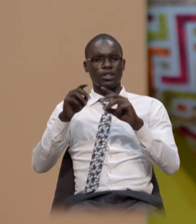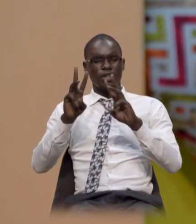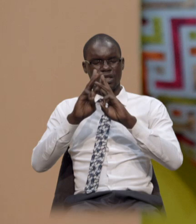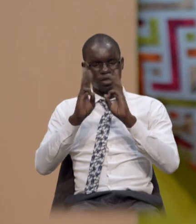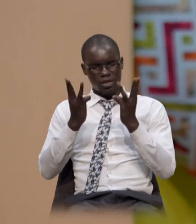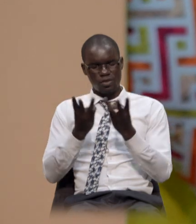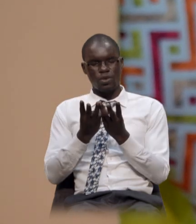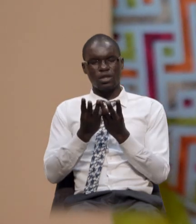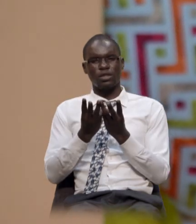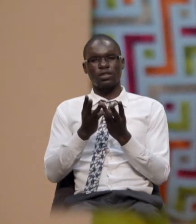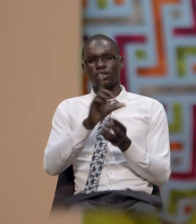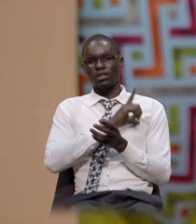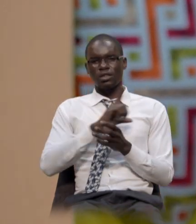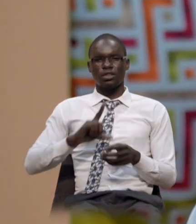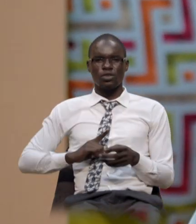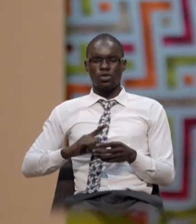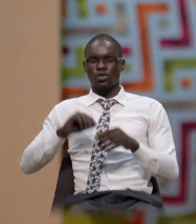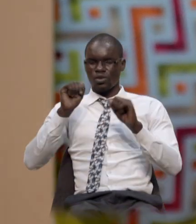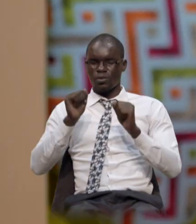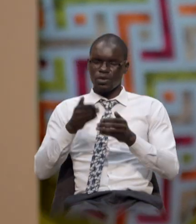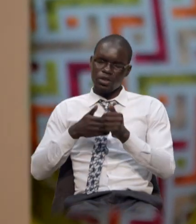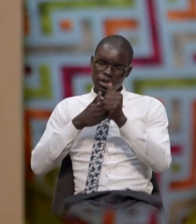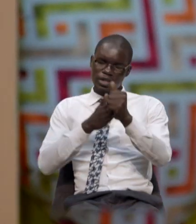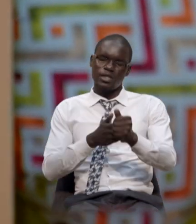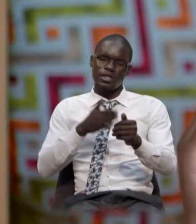dunia. Bwana